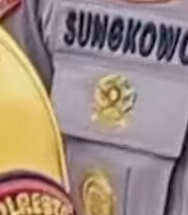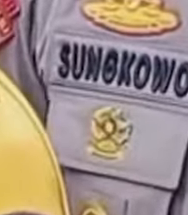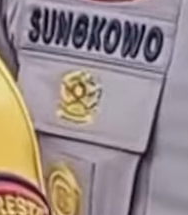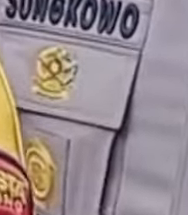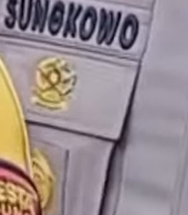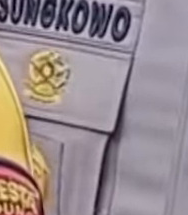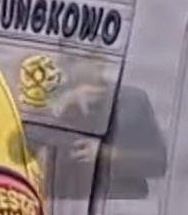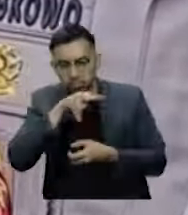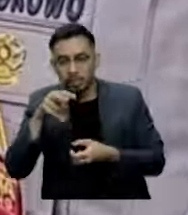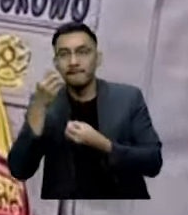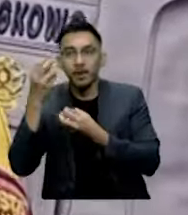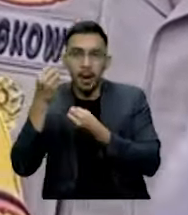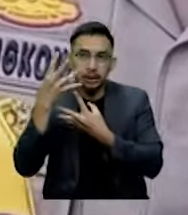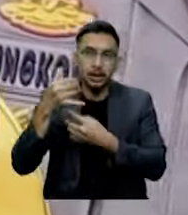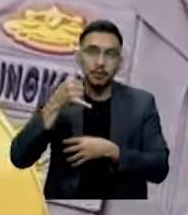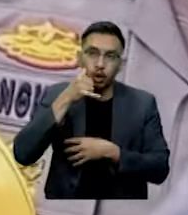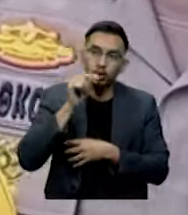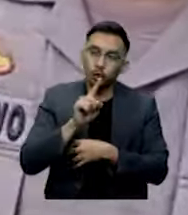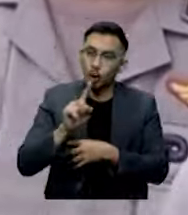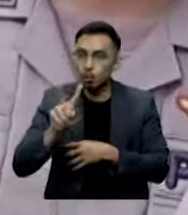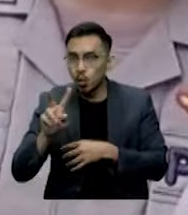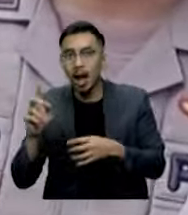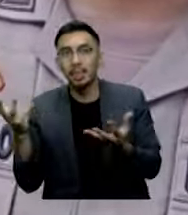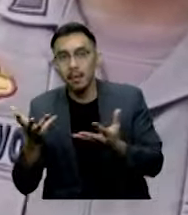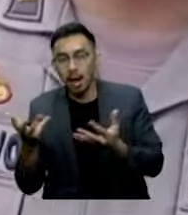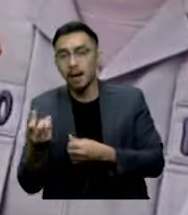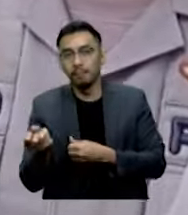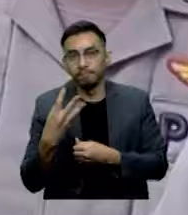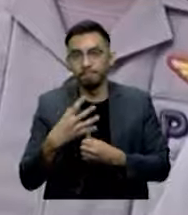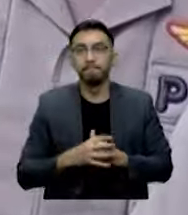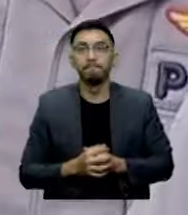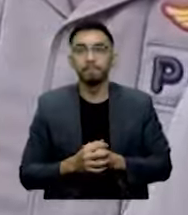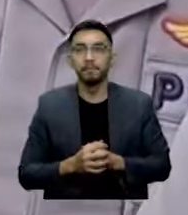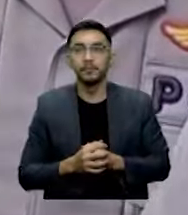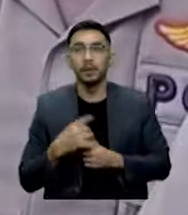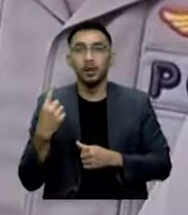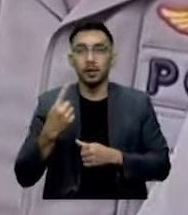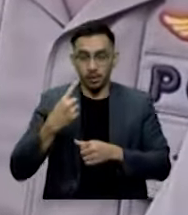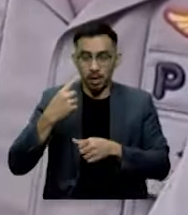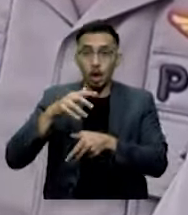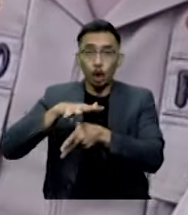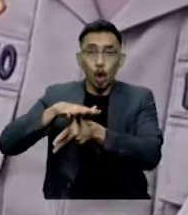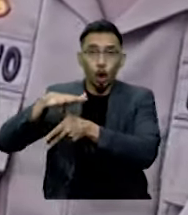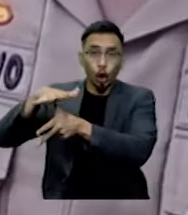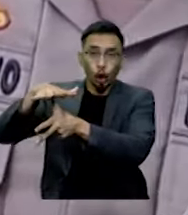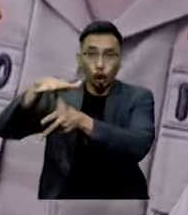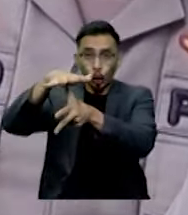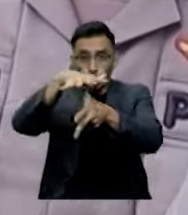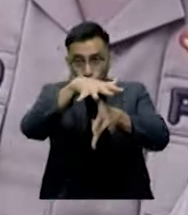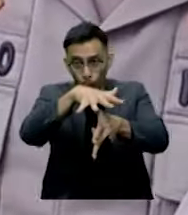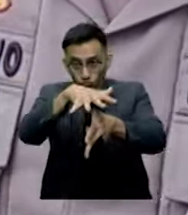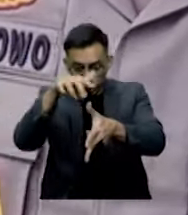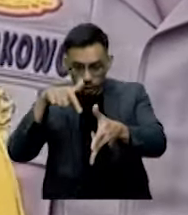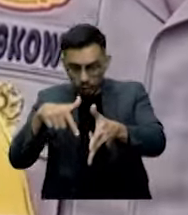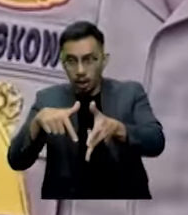juga selain patroli menggunakan perahu karet, kami juga patroli menggunakan drone. Menggunakan drone yang kami berikan tulisan, bila